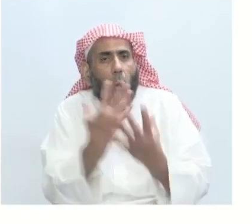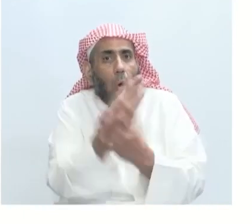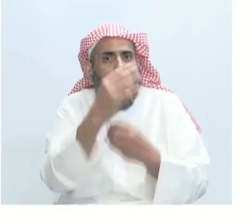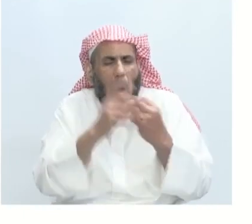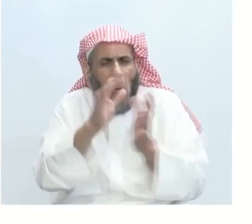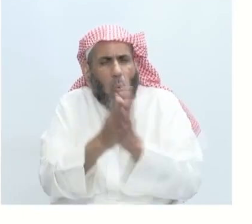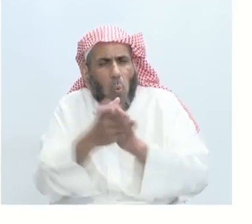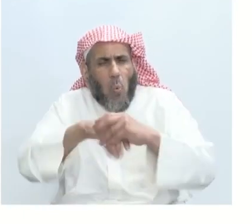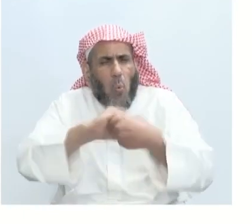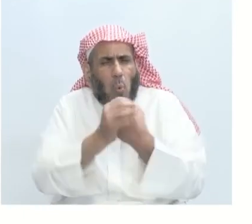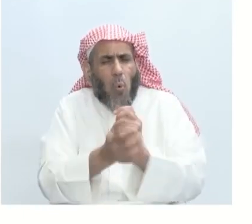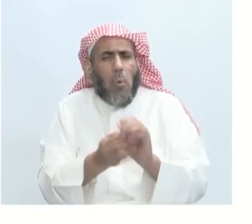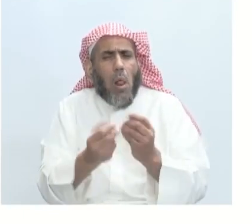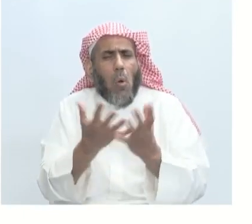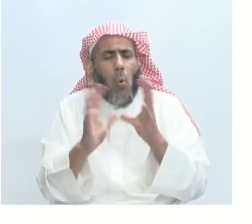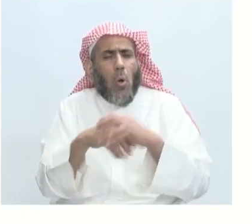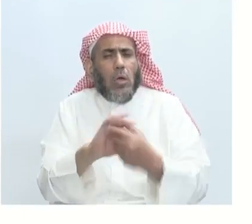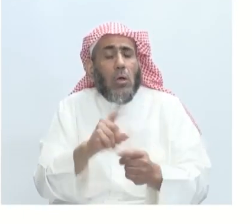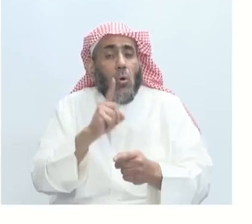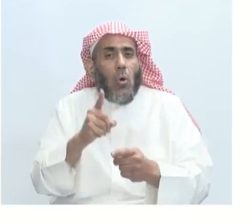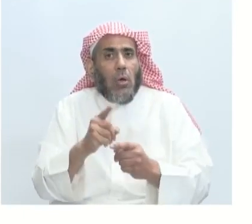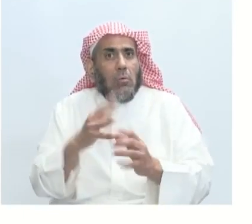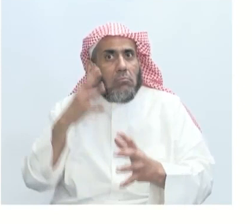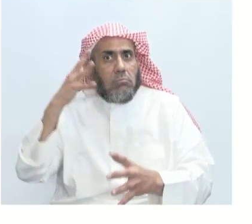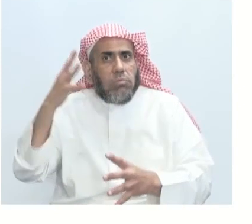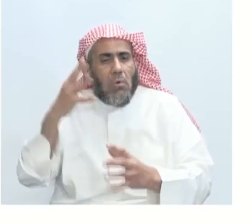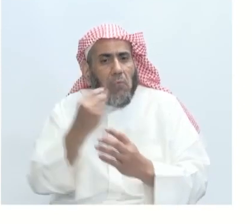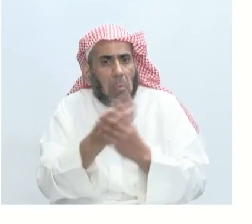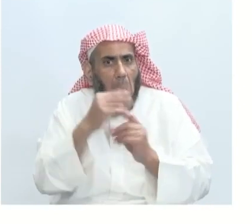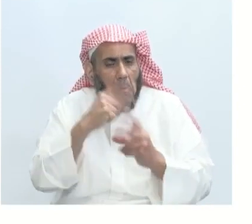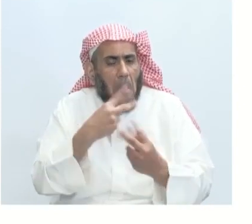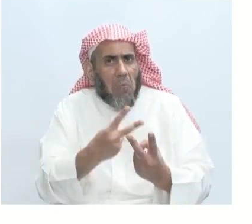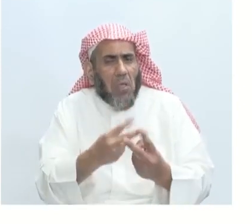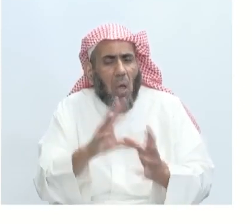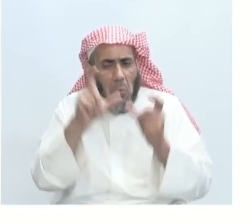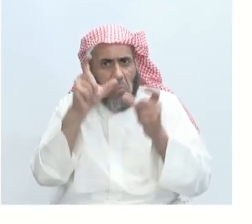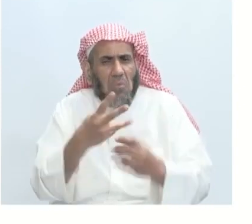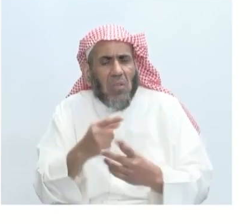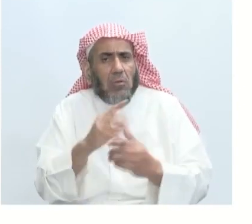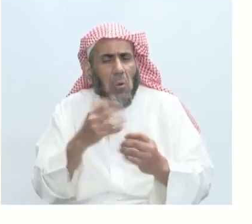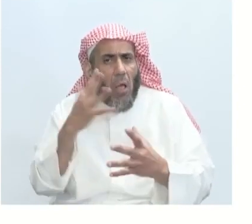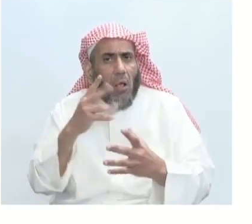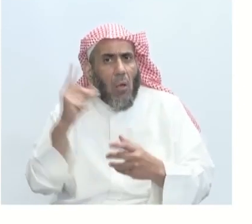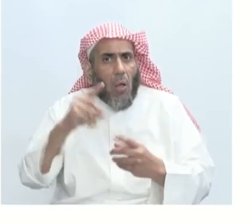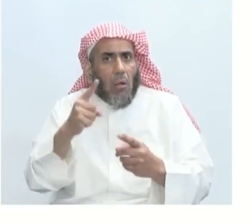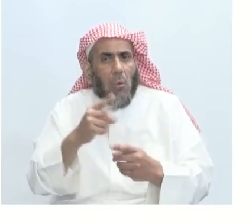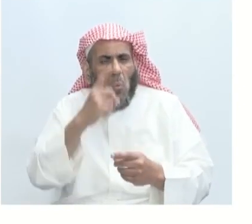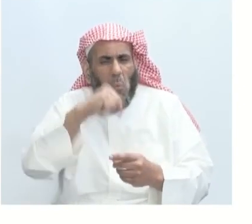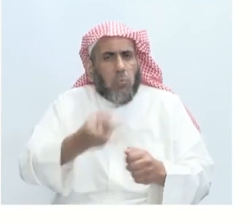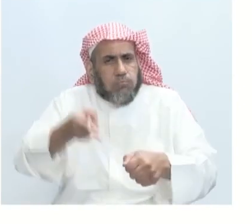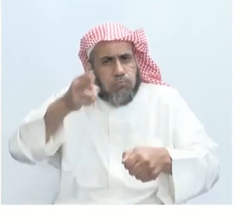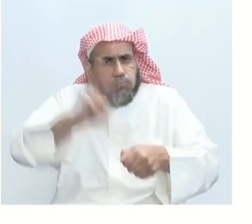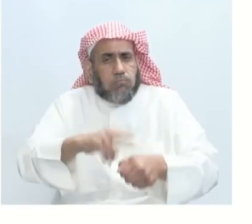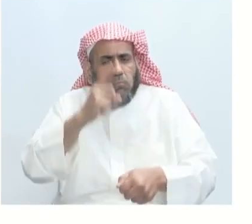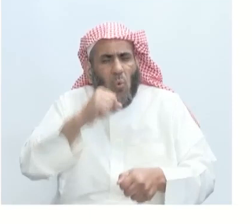نظافتنا بالماء والصابون وان شكت في نظافتنا او نظافه احدنا رجعت وجعلته